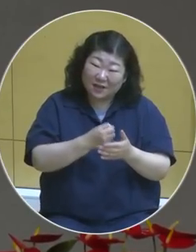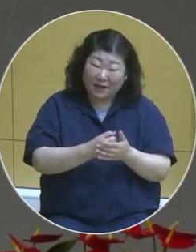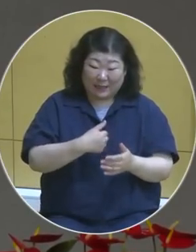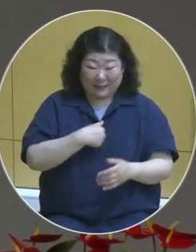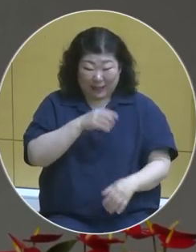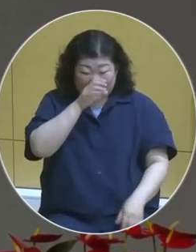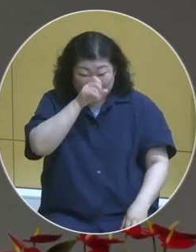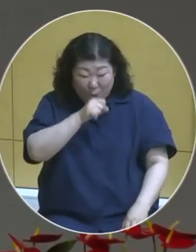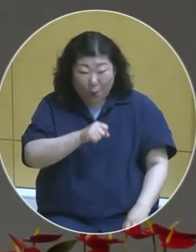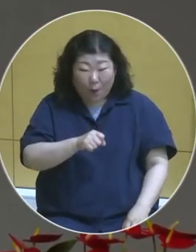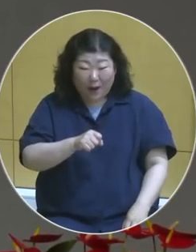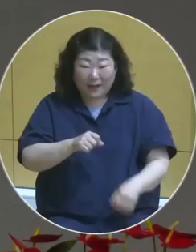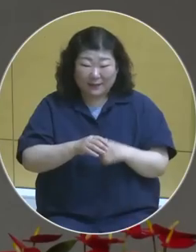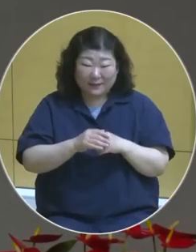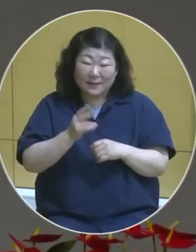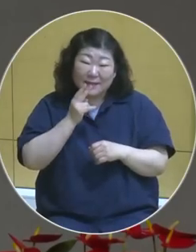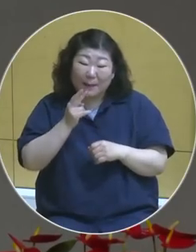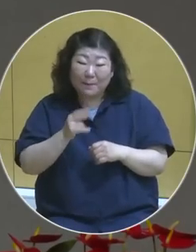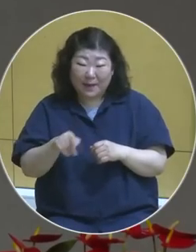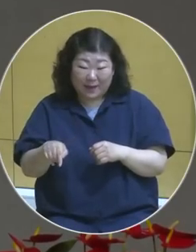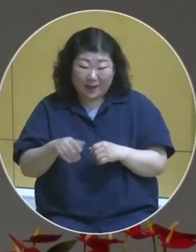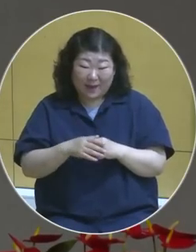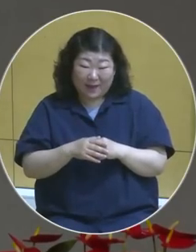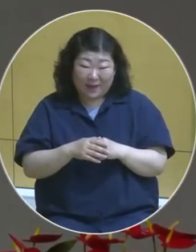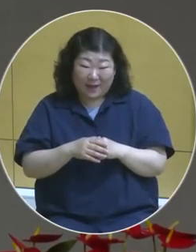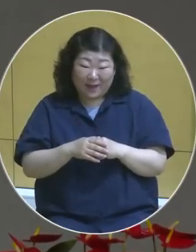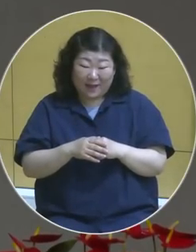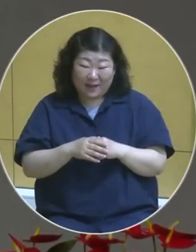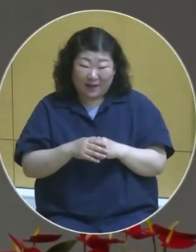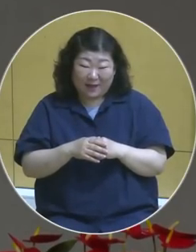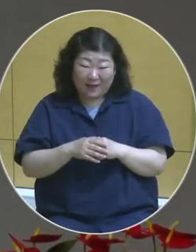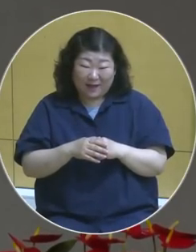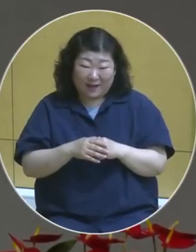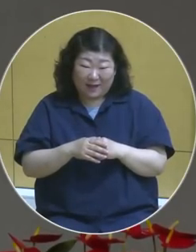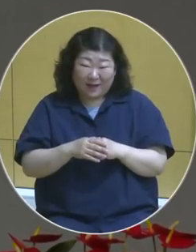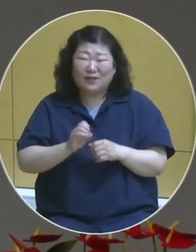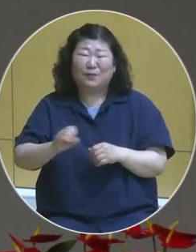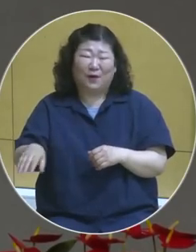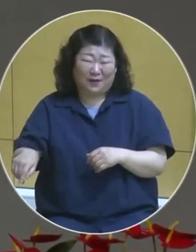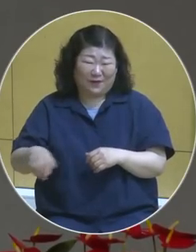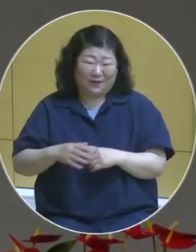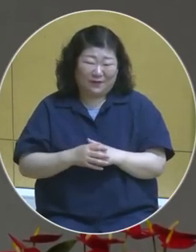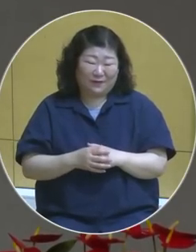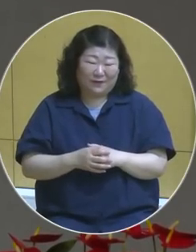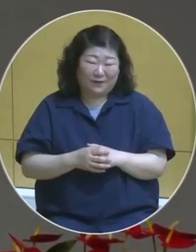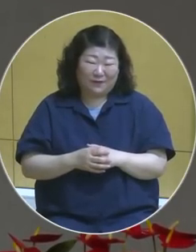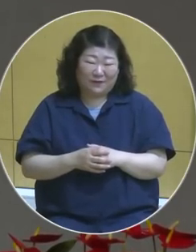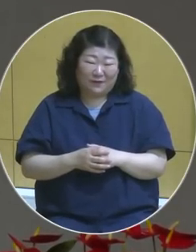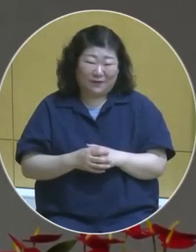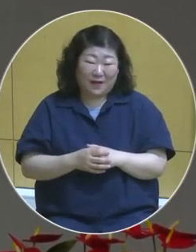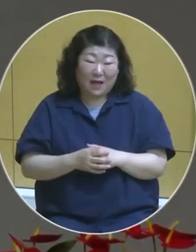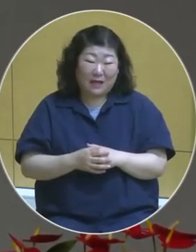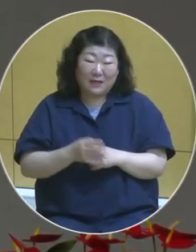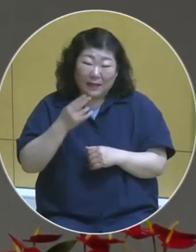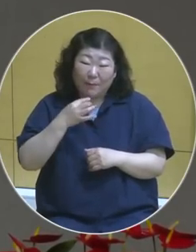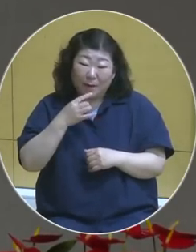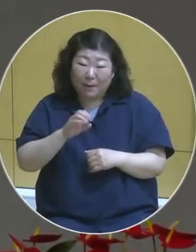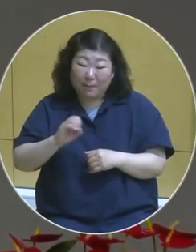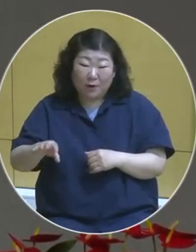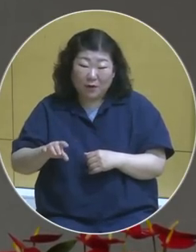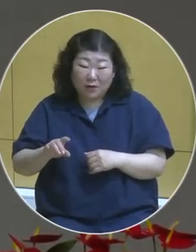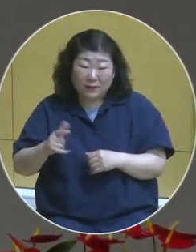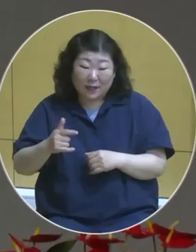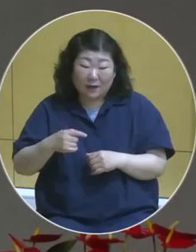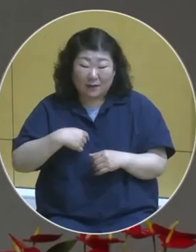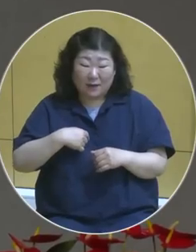좋아하는 담배를 던지는 것은 사실 담배를 던진 게 아니죠. 나에게 있어서 정말 믿음으로 살아야